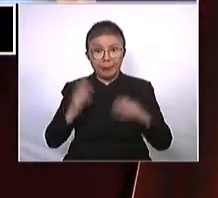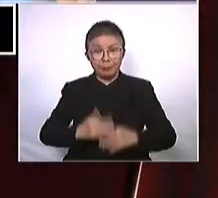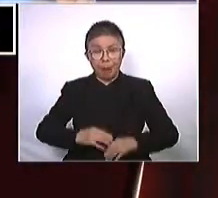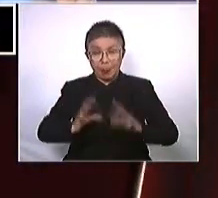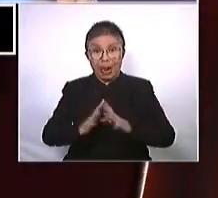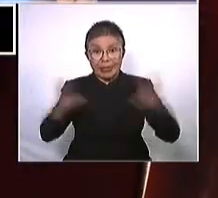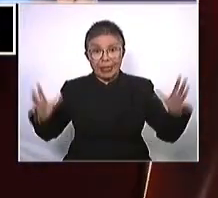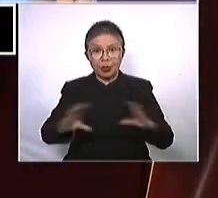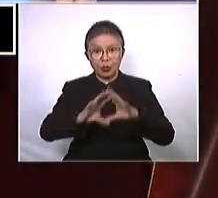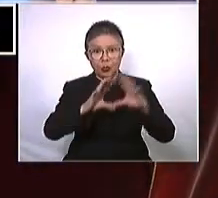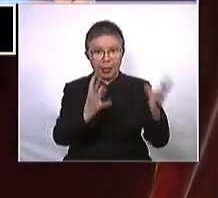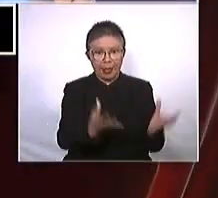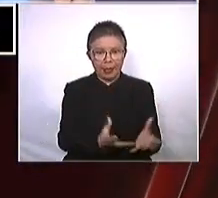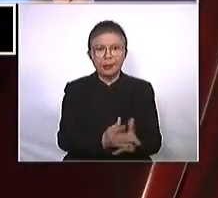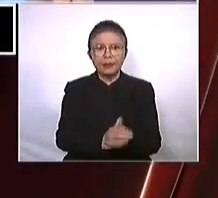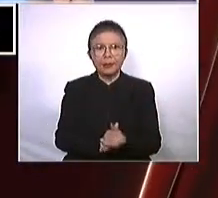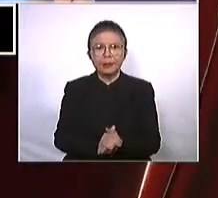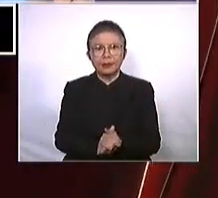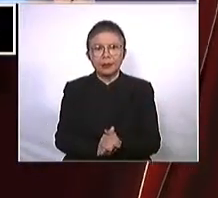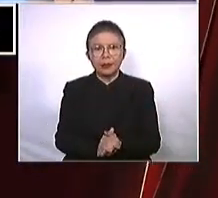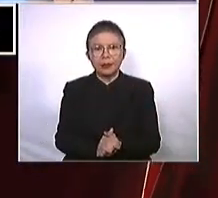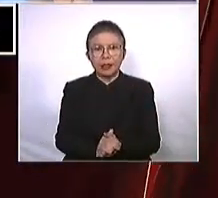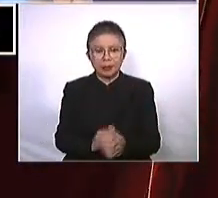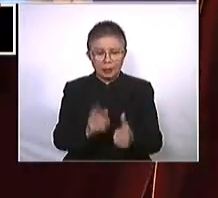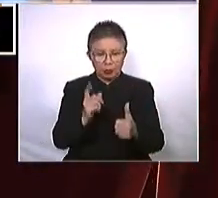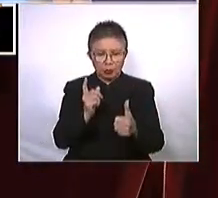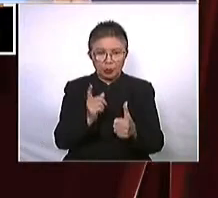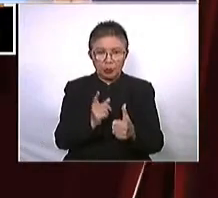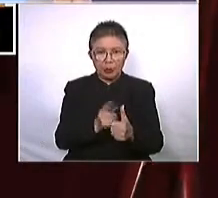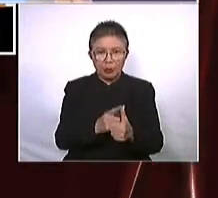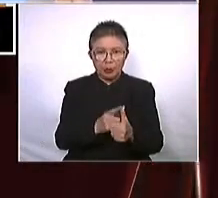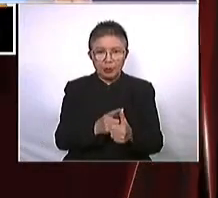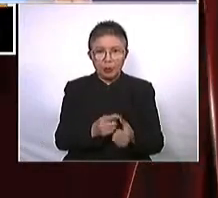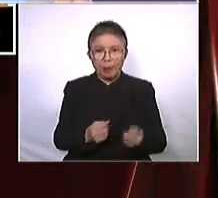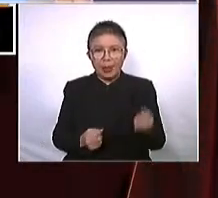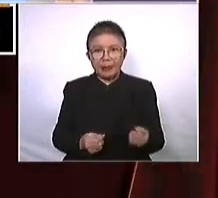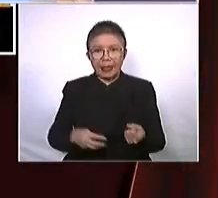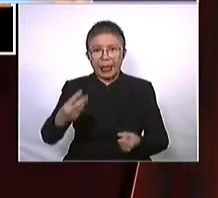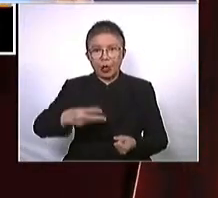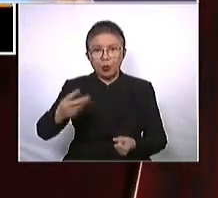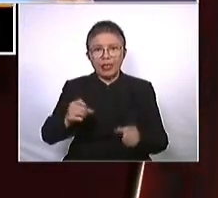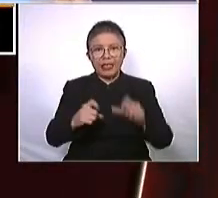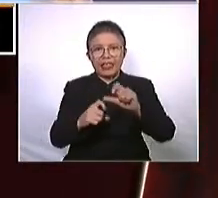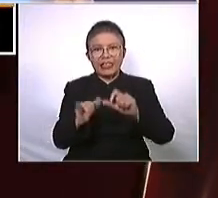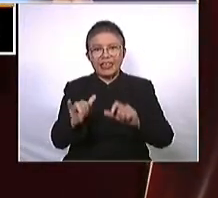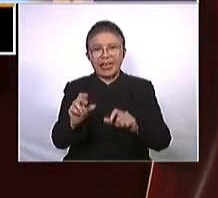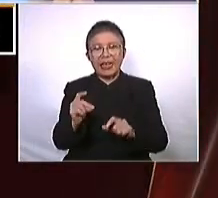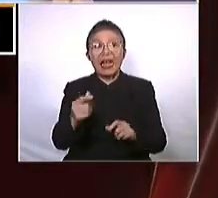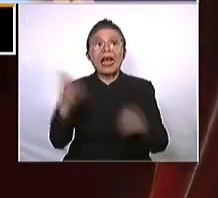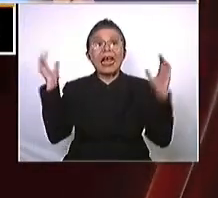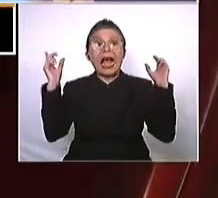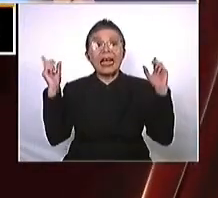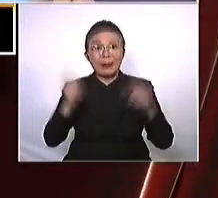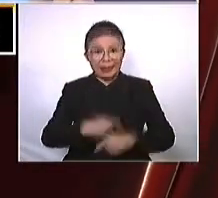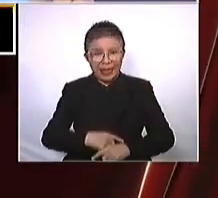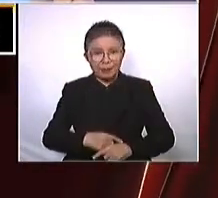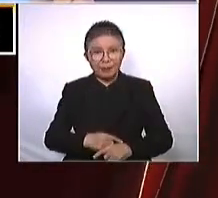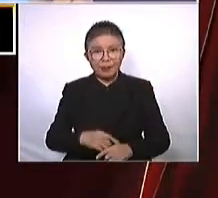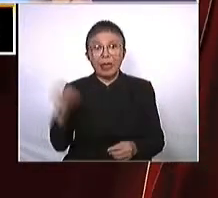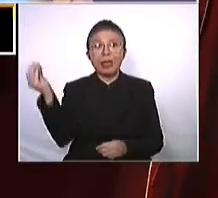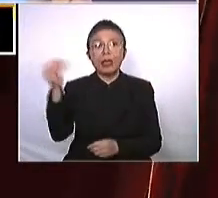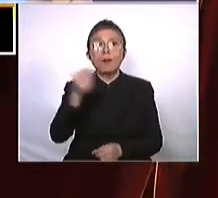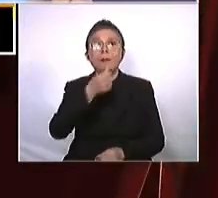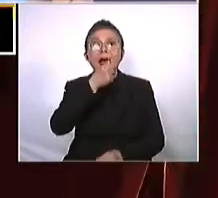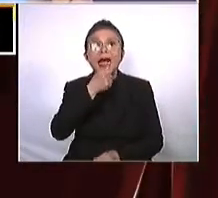dunia, sekaligus bukan saja sebagai pasar ekonomi syariah, pasar pariwisata